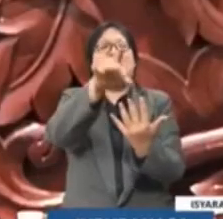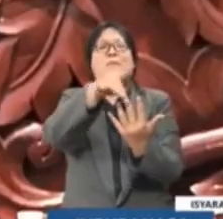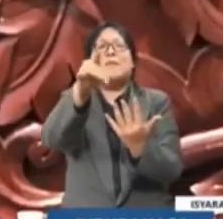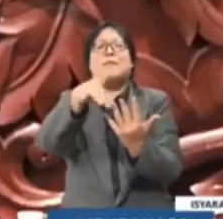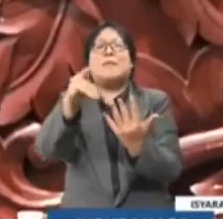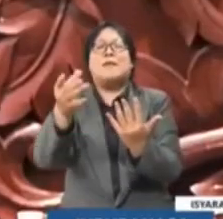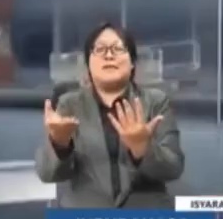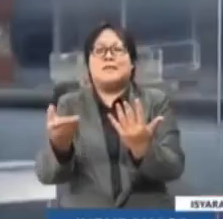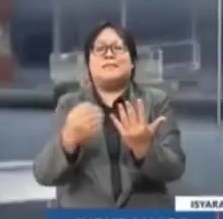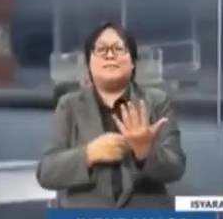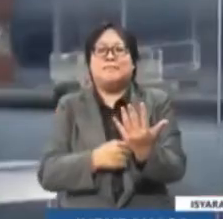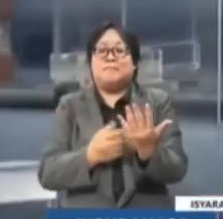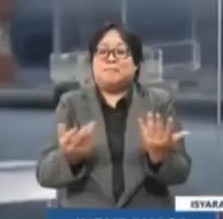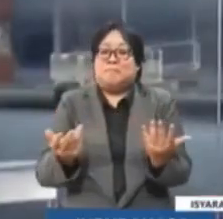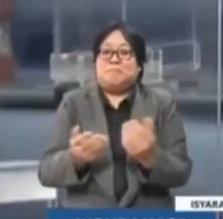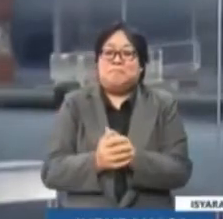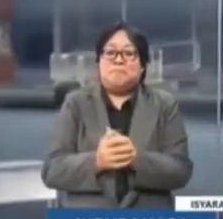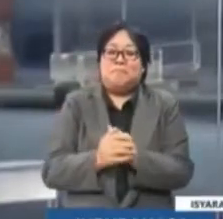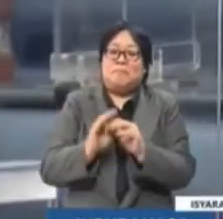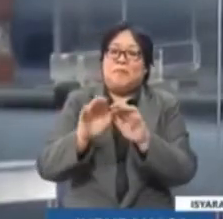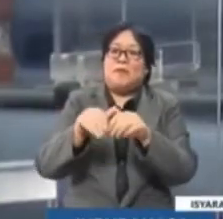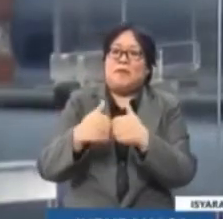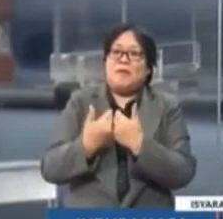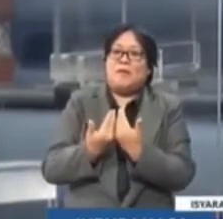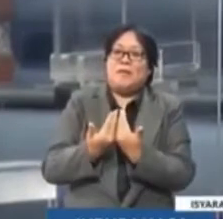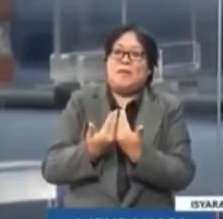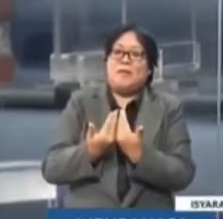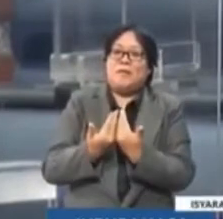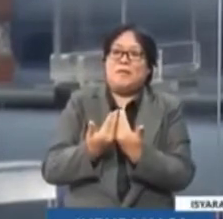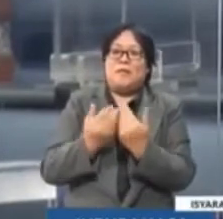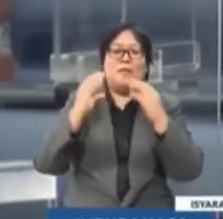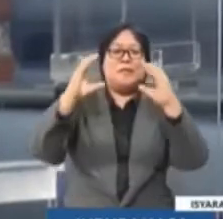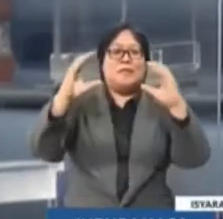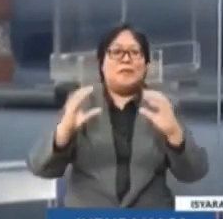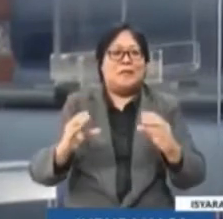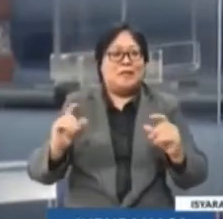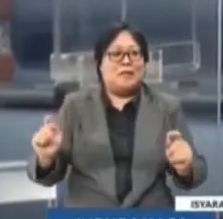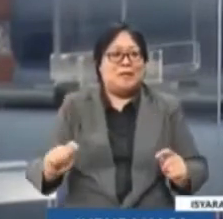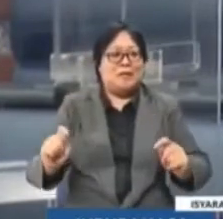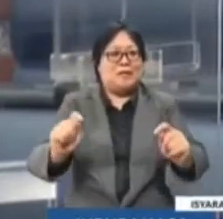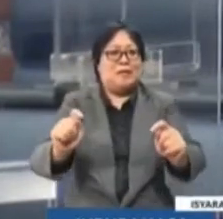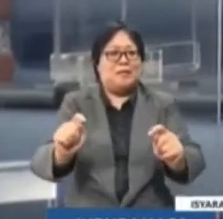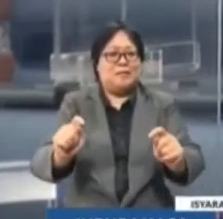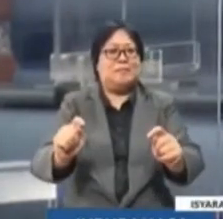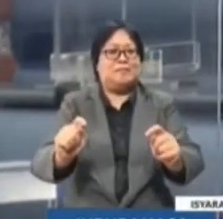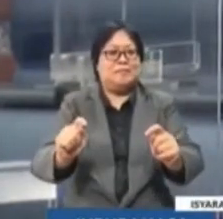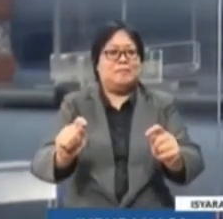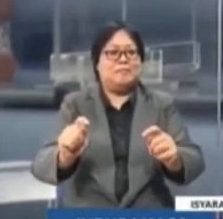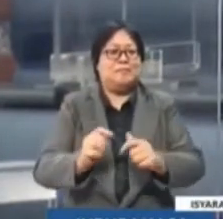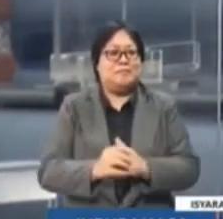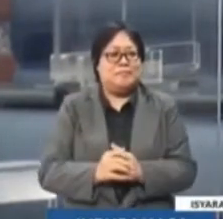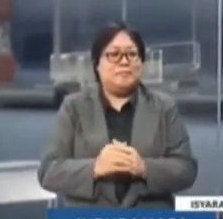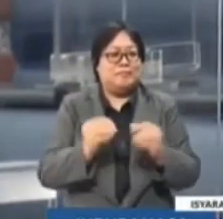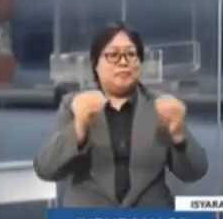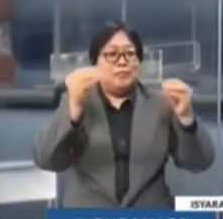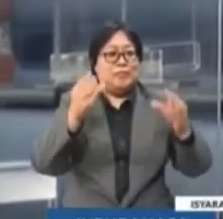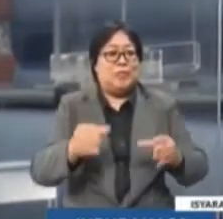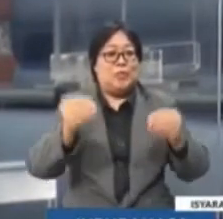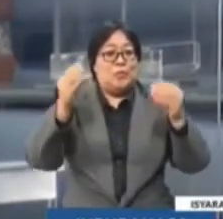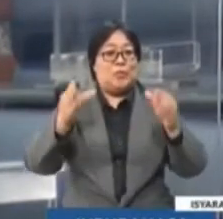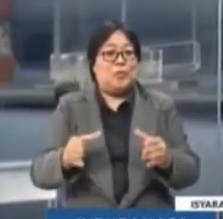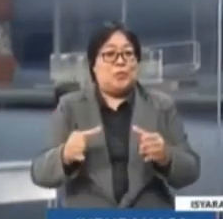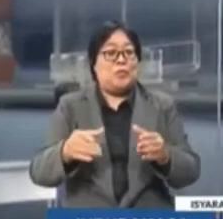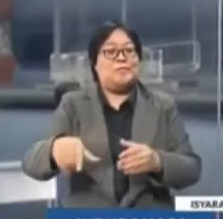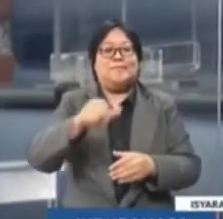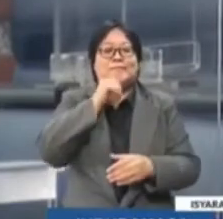tertentu jadikah Bagaimanakah langkah Apakah tindakannya kepada guru-guru yang